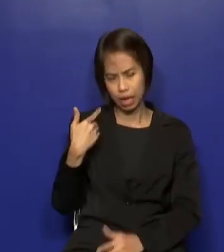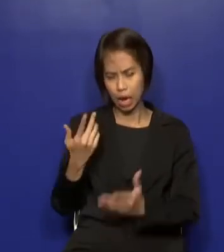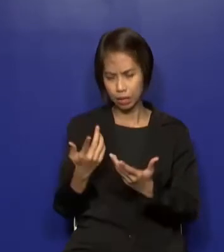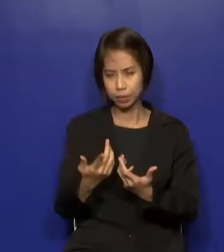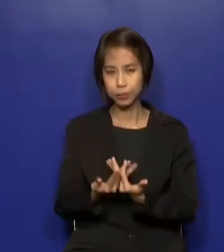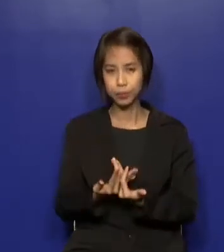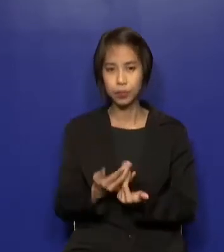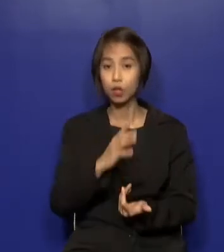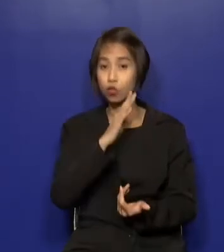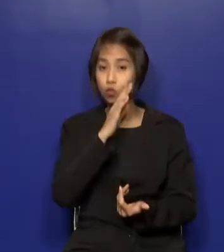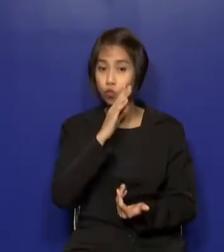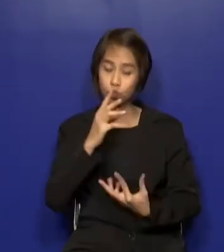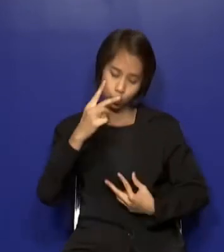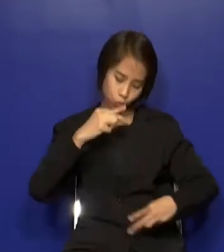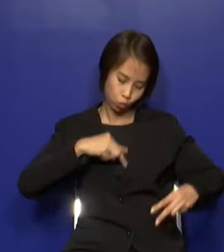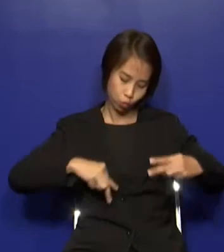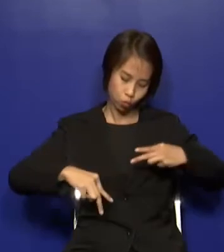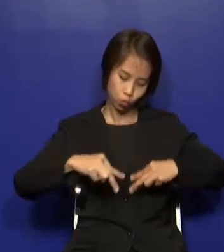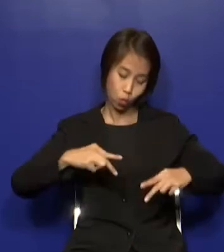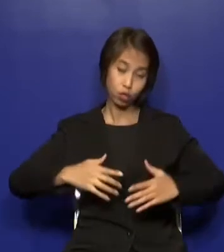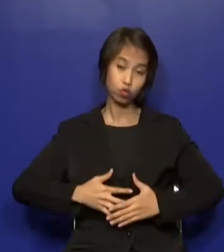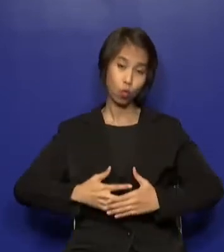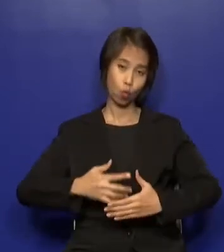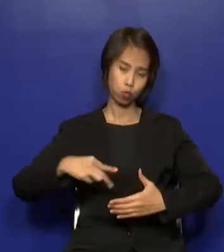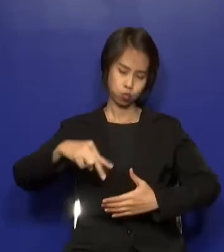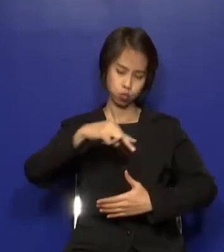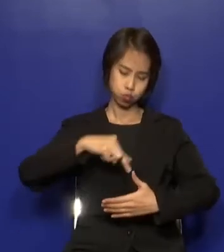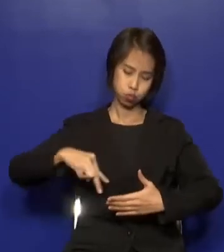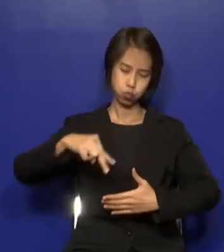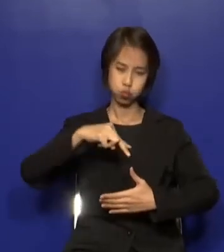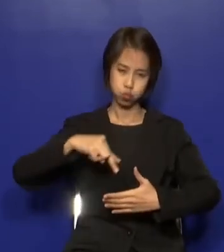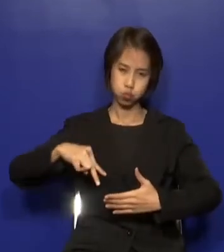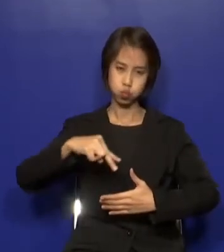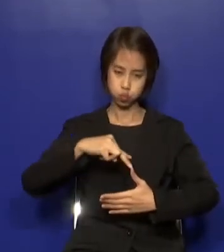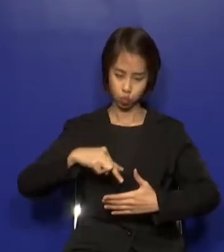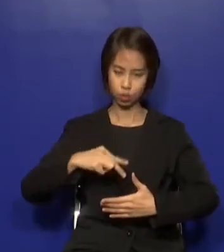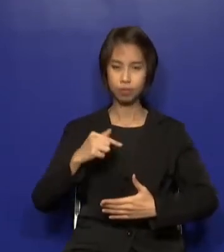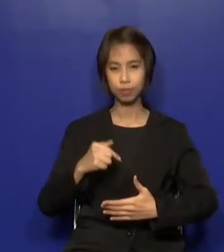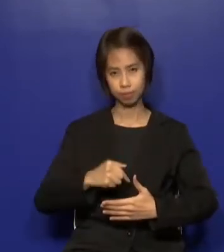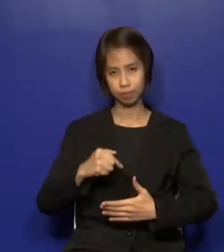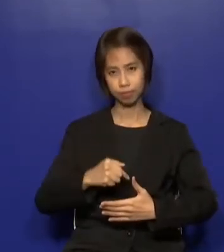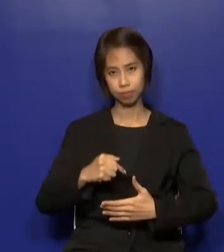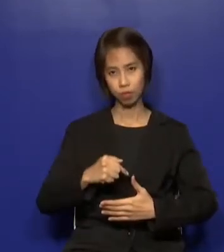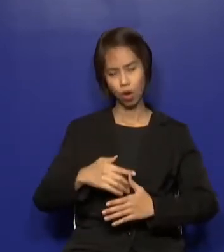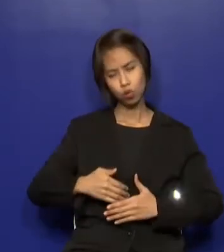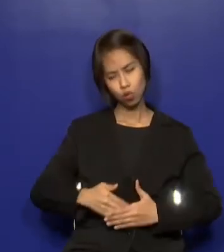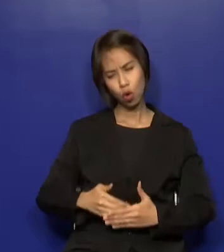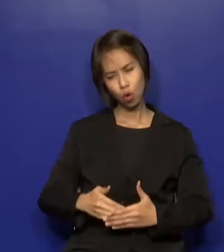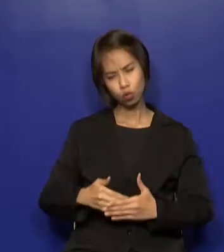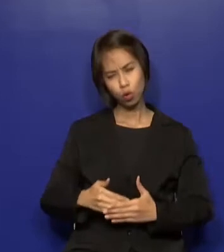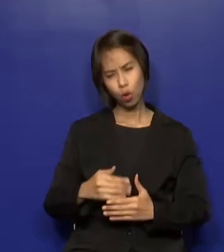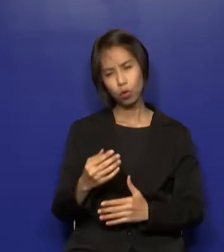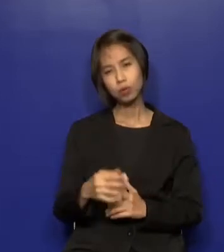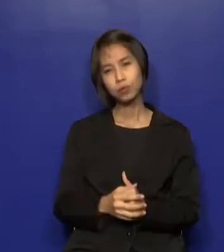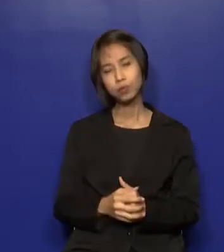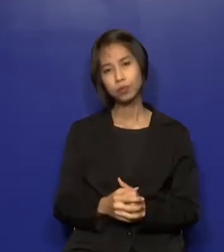ถ้าเราตรวจอายุครรภ์เด็กในท้องอ่อนๆเป็นใช้คำภาษาธรรมดานะ